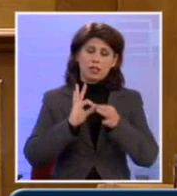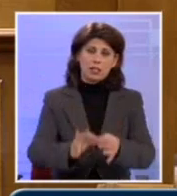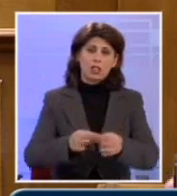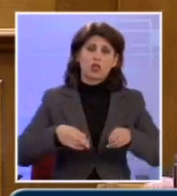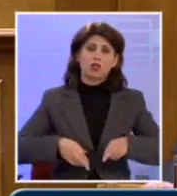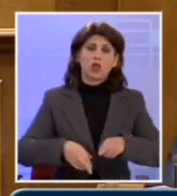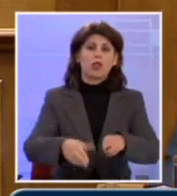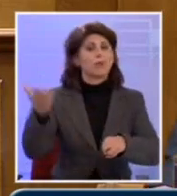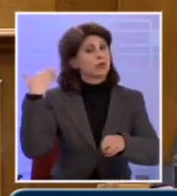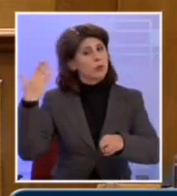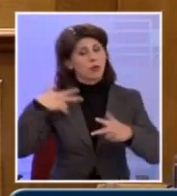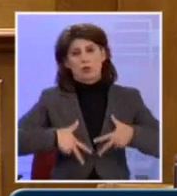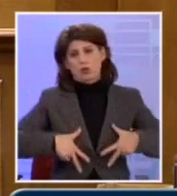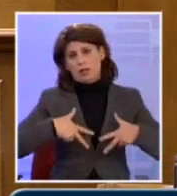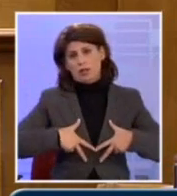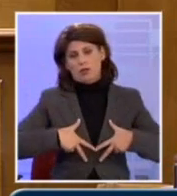δρόμο των προηγούμενων κυβερνήσεων.